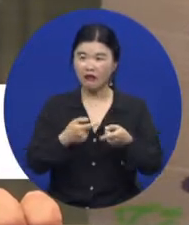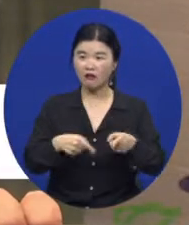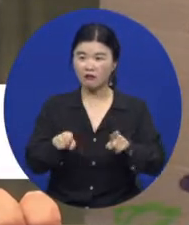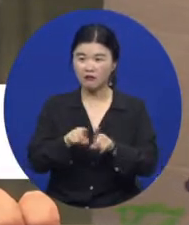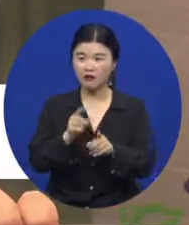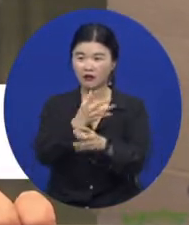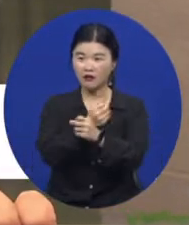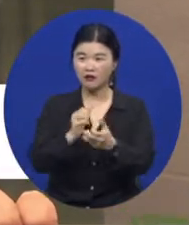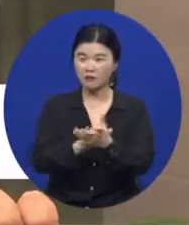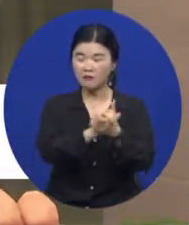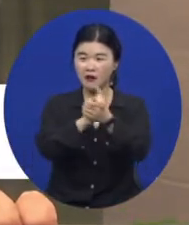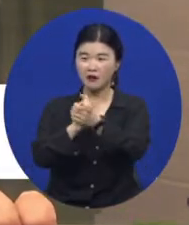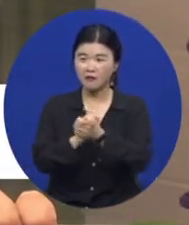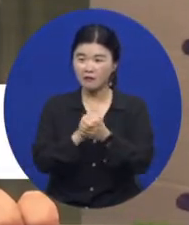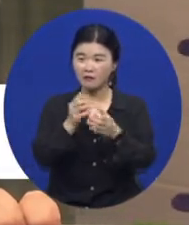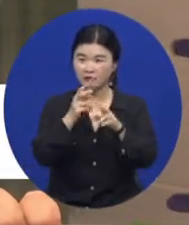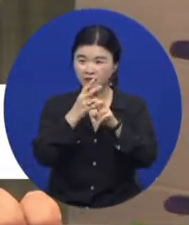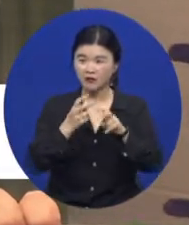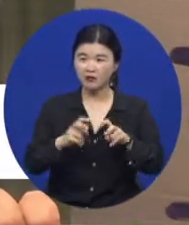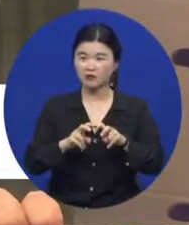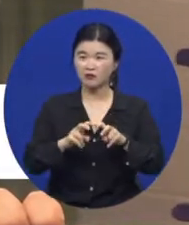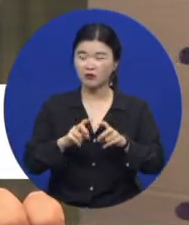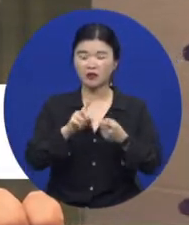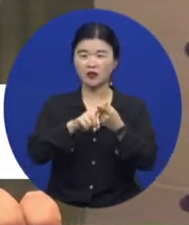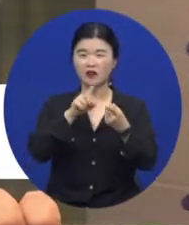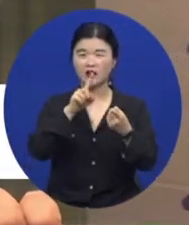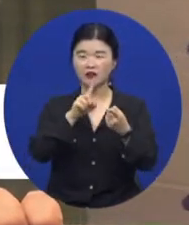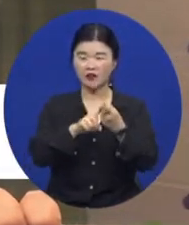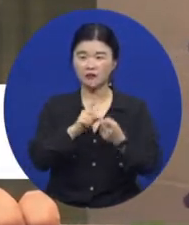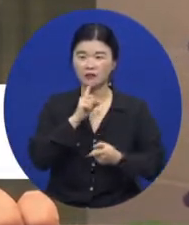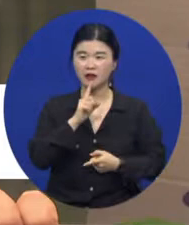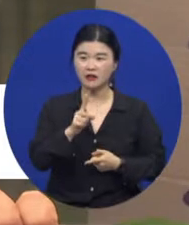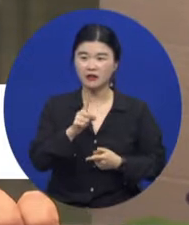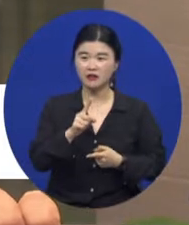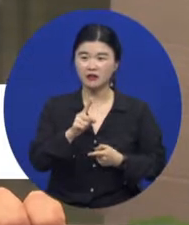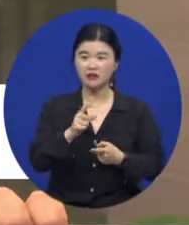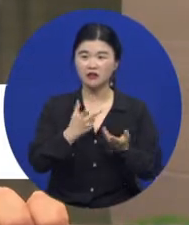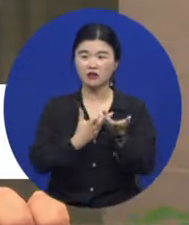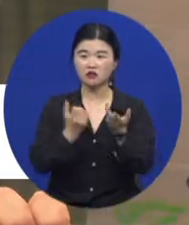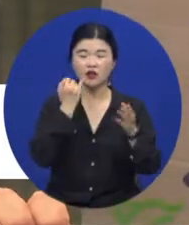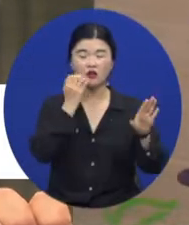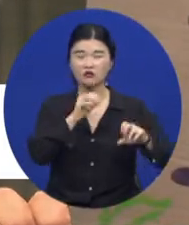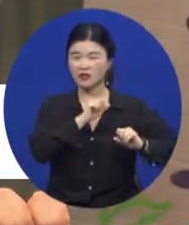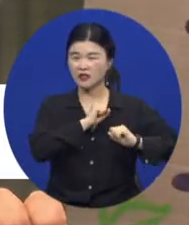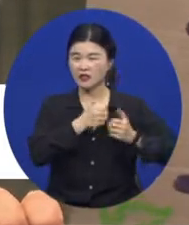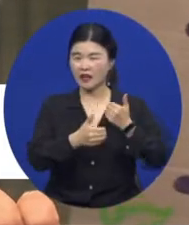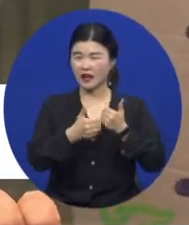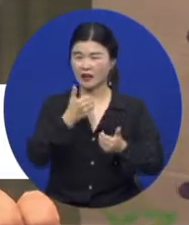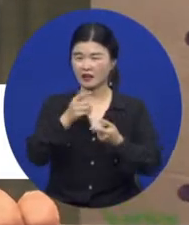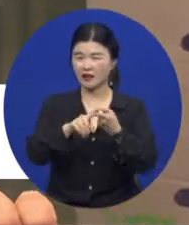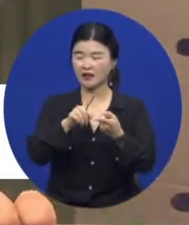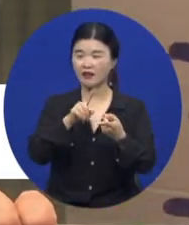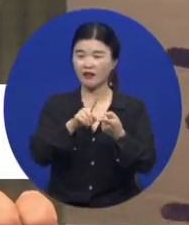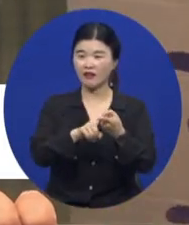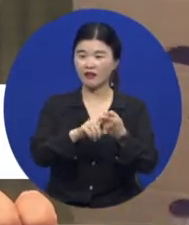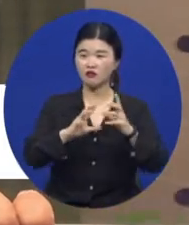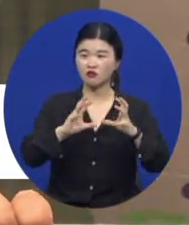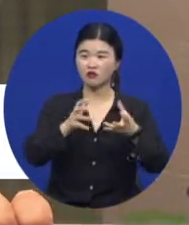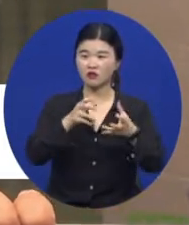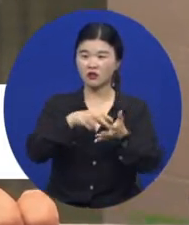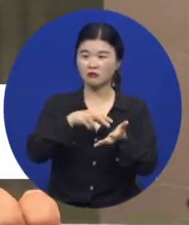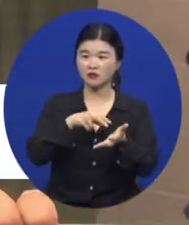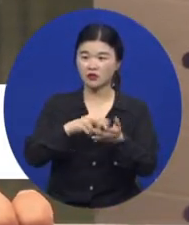화합을 위한 진상조사 및 명예회복이다. 이를 위해 제주 해군기지 건설 갈등에 대한 국가